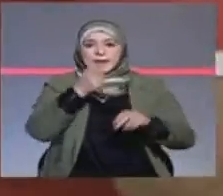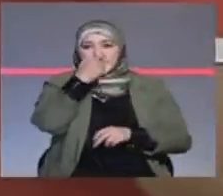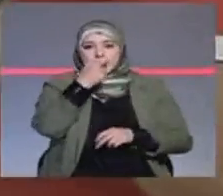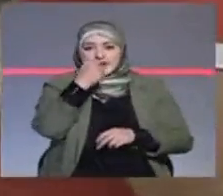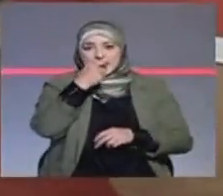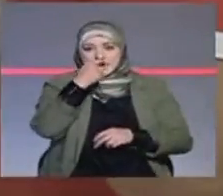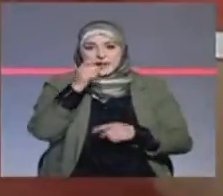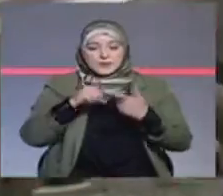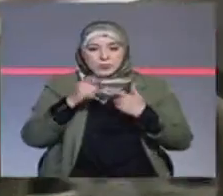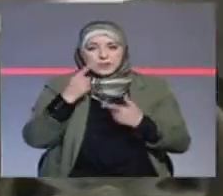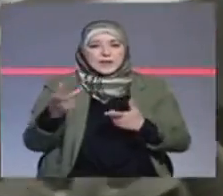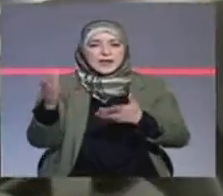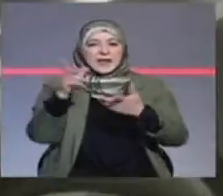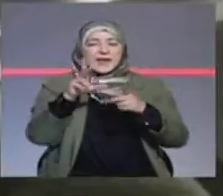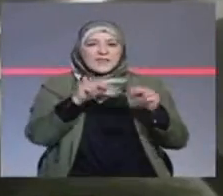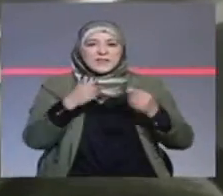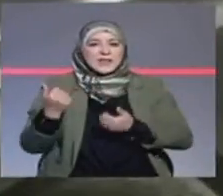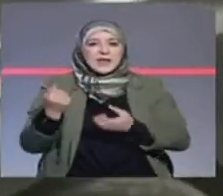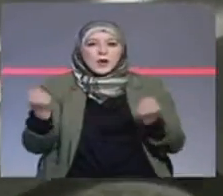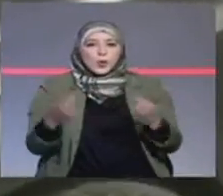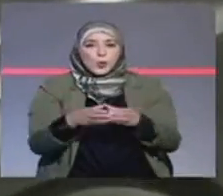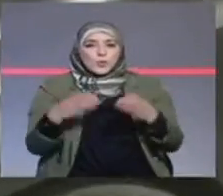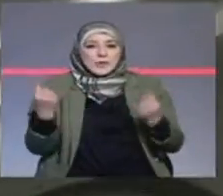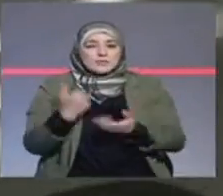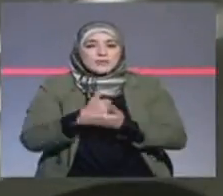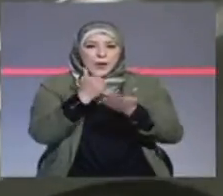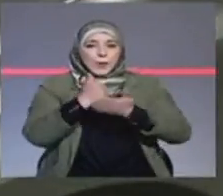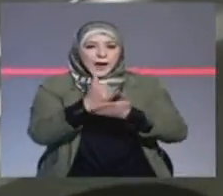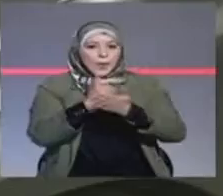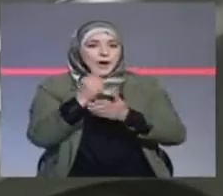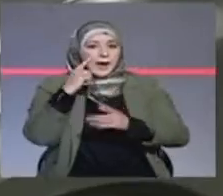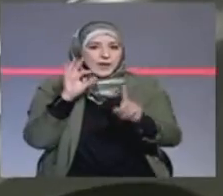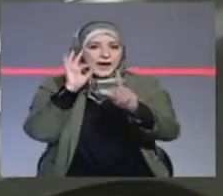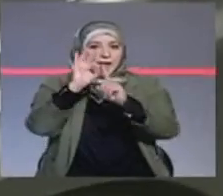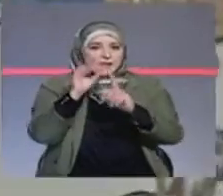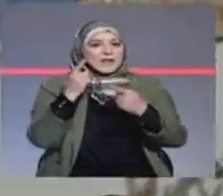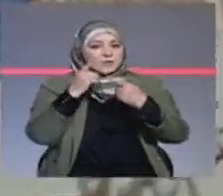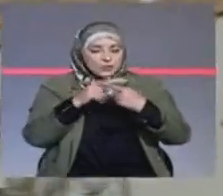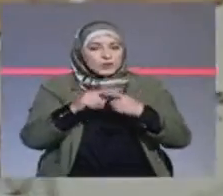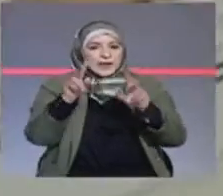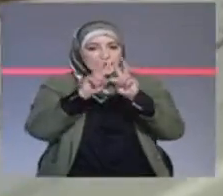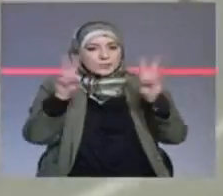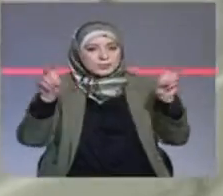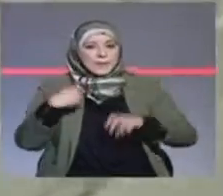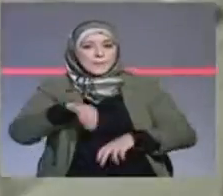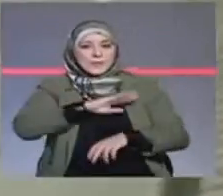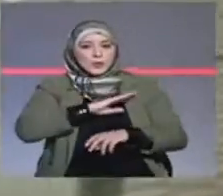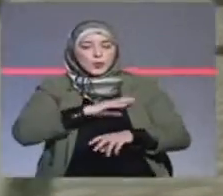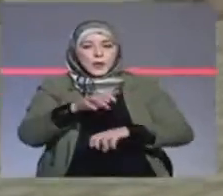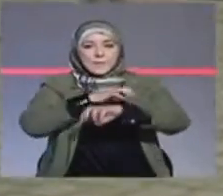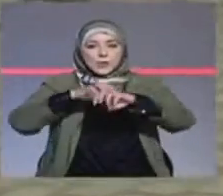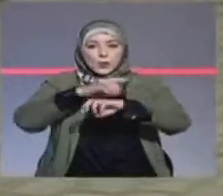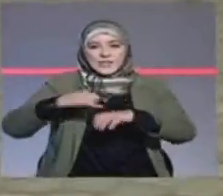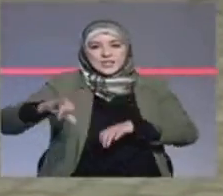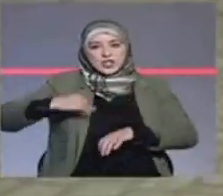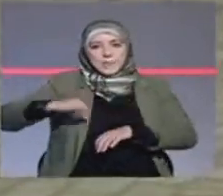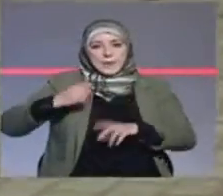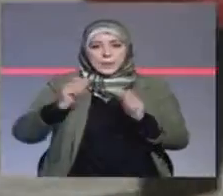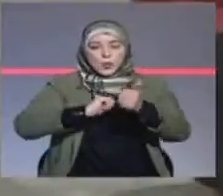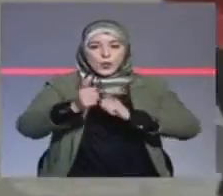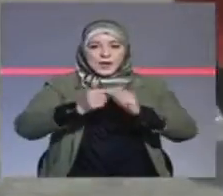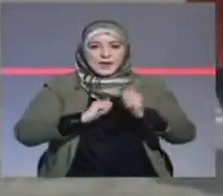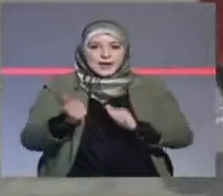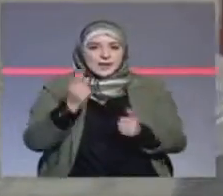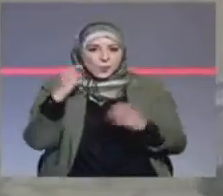المنستير عضدتها وحدة تنشيط الأحياء غاية وهدفا تحت إشراف مندوبية الشباب والرياضة،